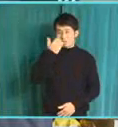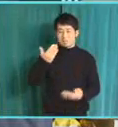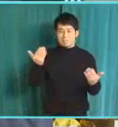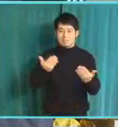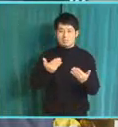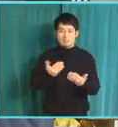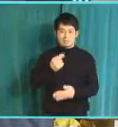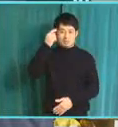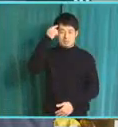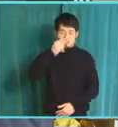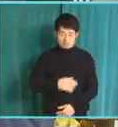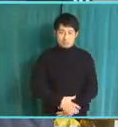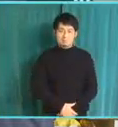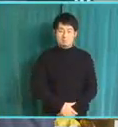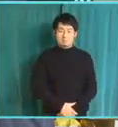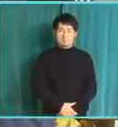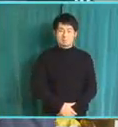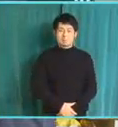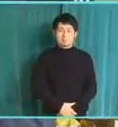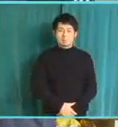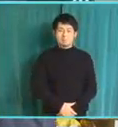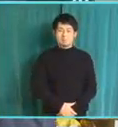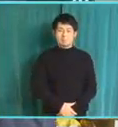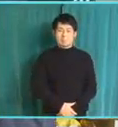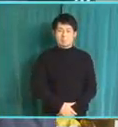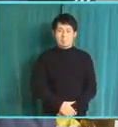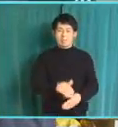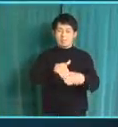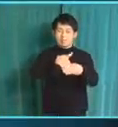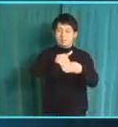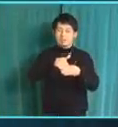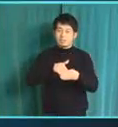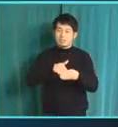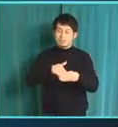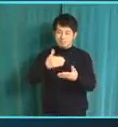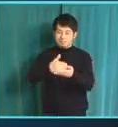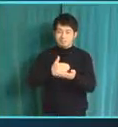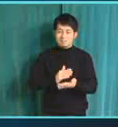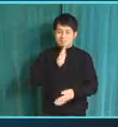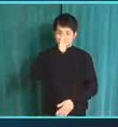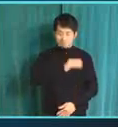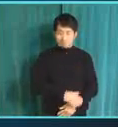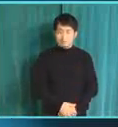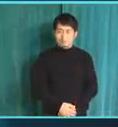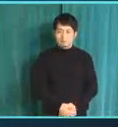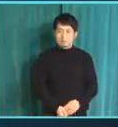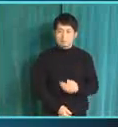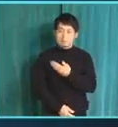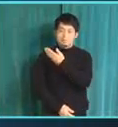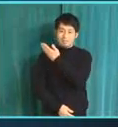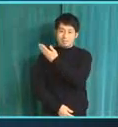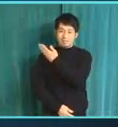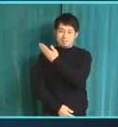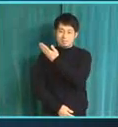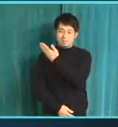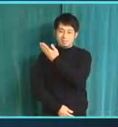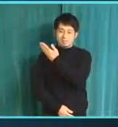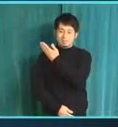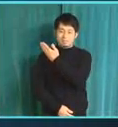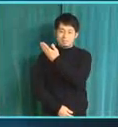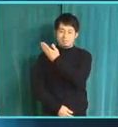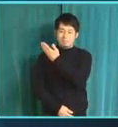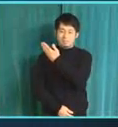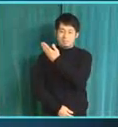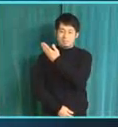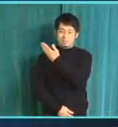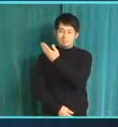い、続いてですね、賃金について教えてください。 はい、クラス担任に入ってもらう常勤保育士の方は